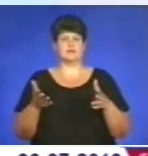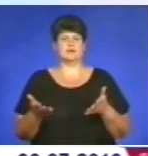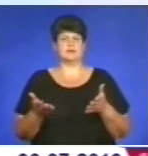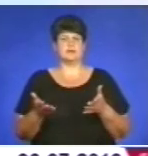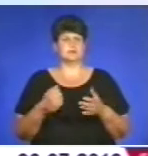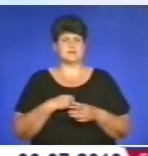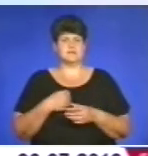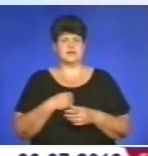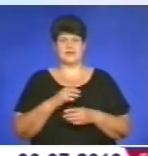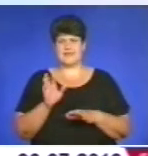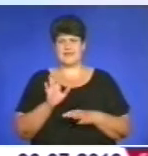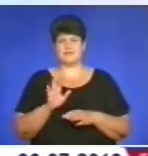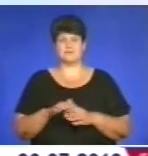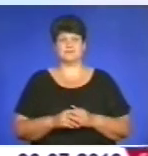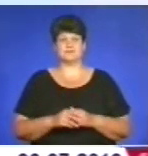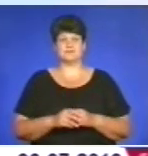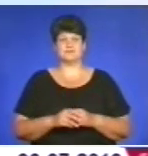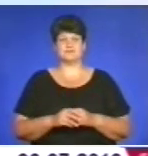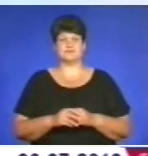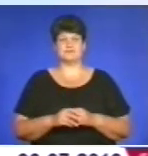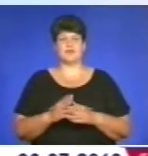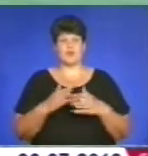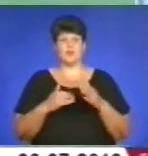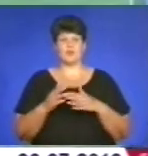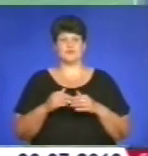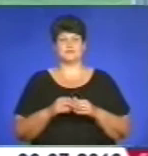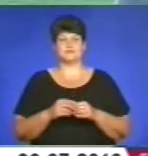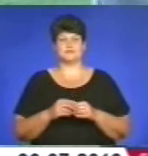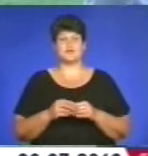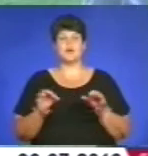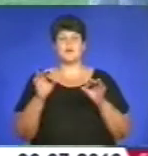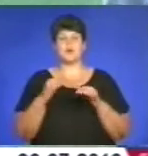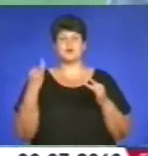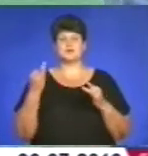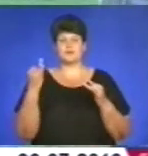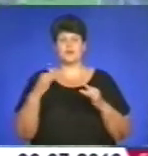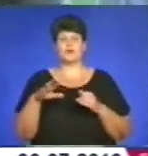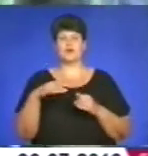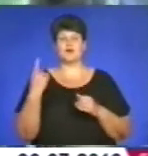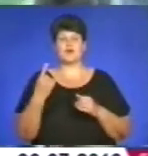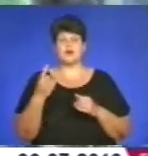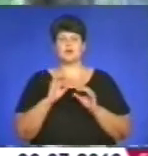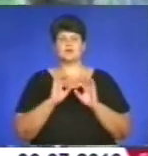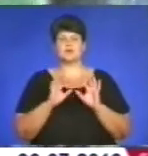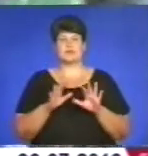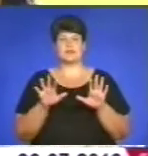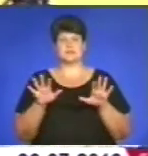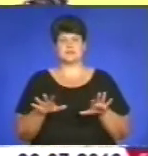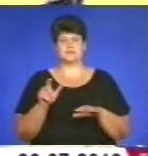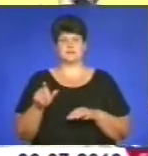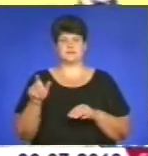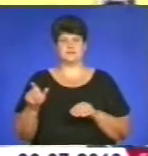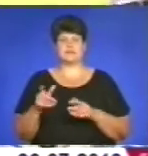не сердяться? Та ні. Він ручний? Ручний. Також про історію краю розповіли місцеві краєвиди.